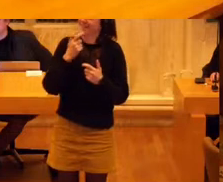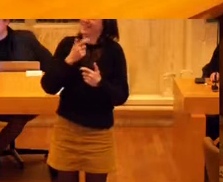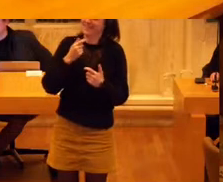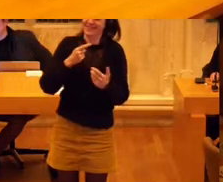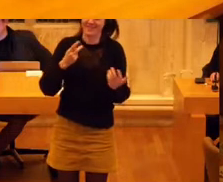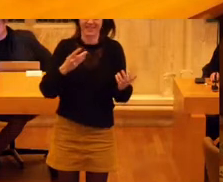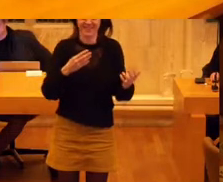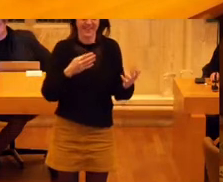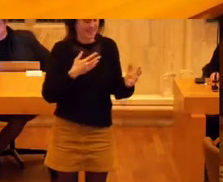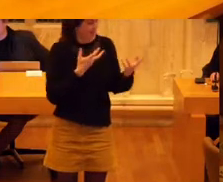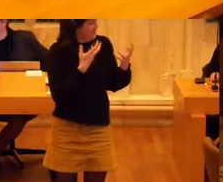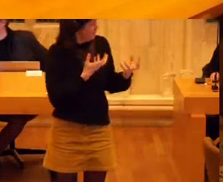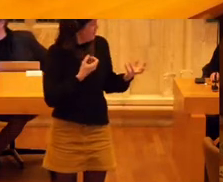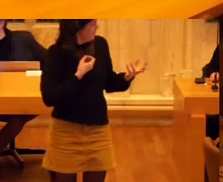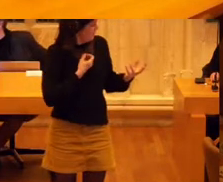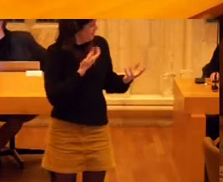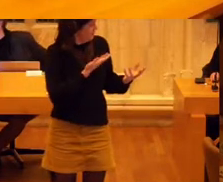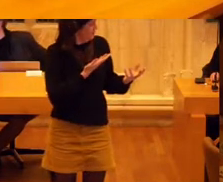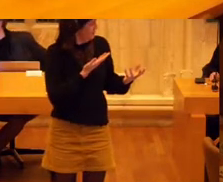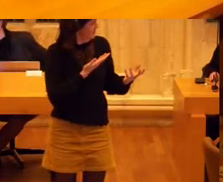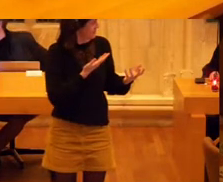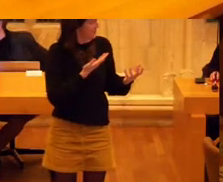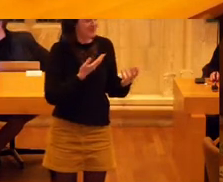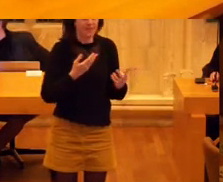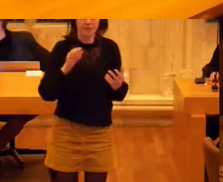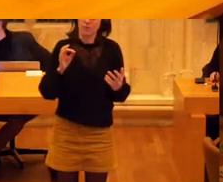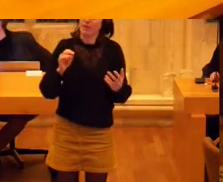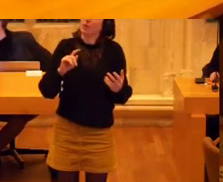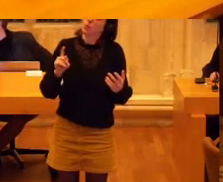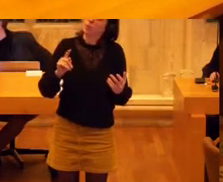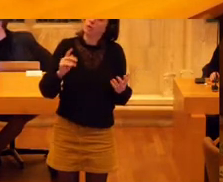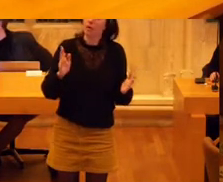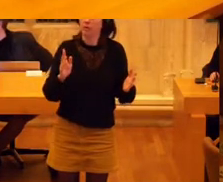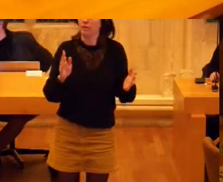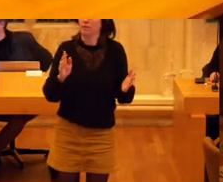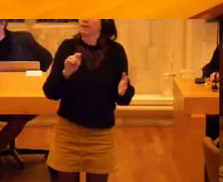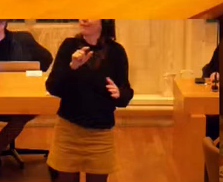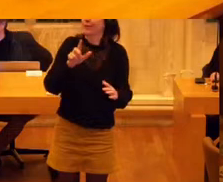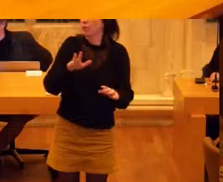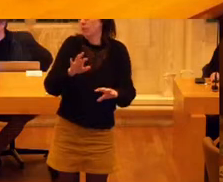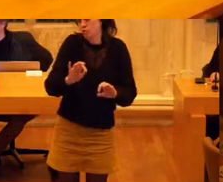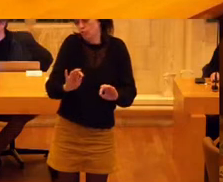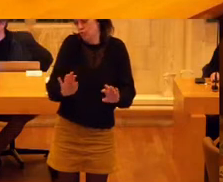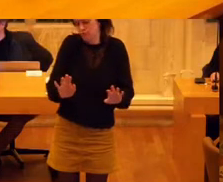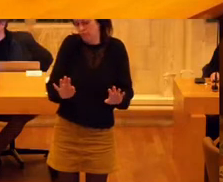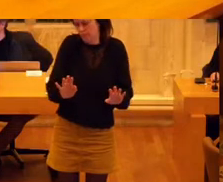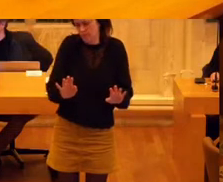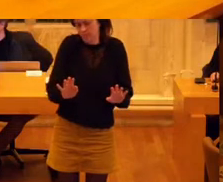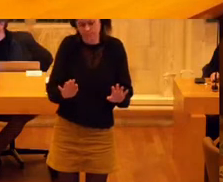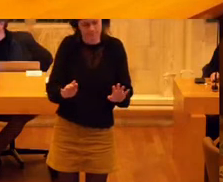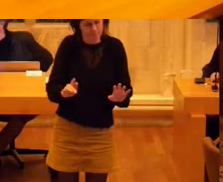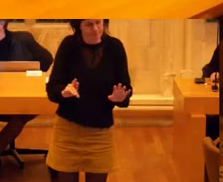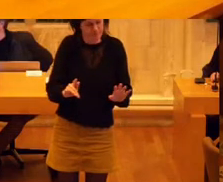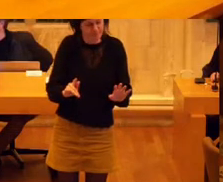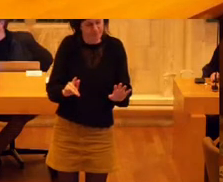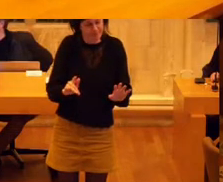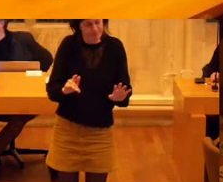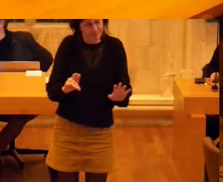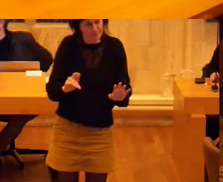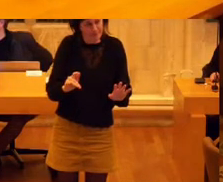Non, mais vous aviez quelque chose à... Vous vouliez poser une question? Oui, non, sur la 23, c'est juste ce